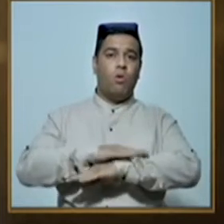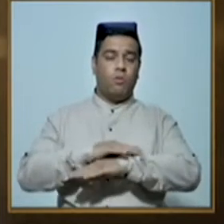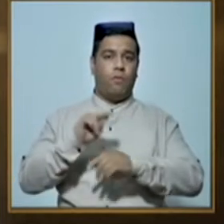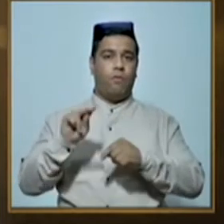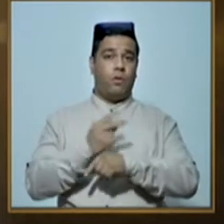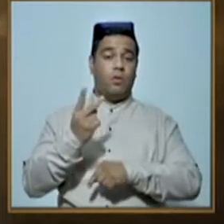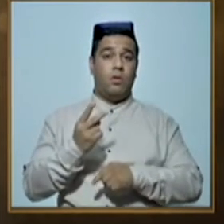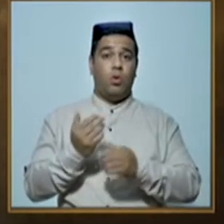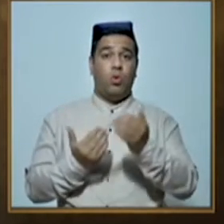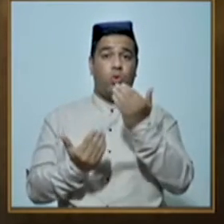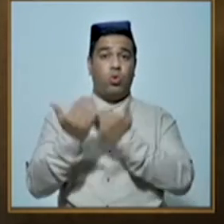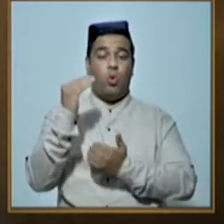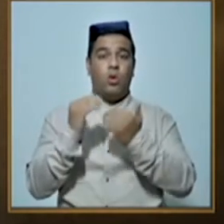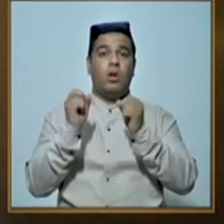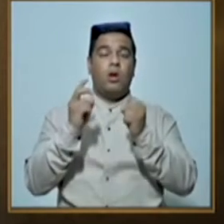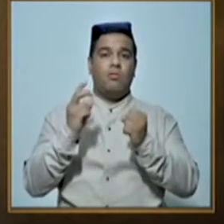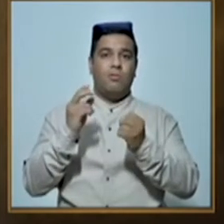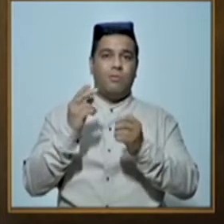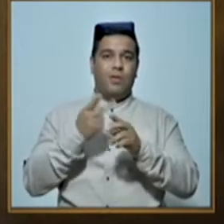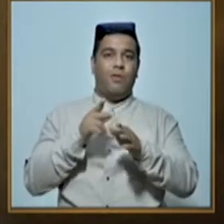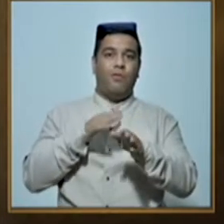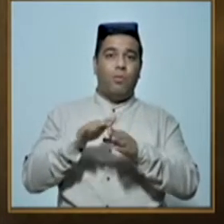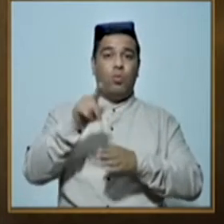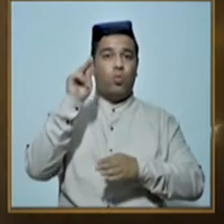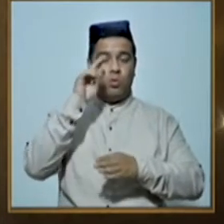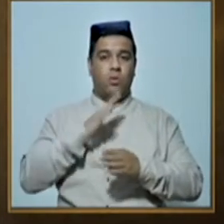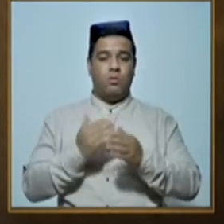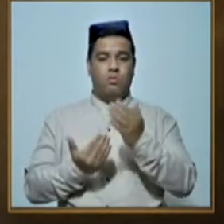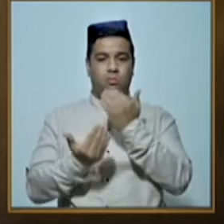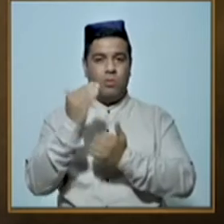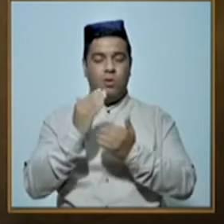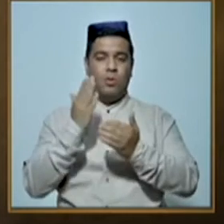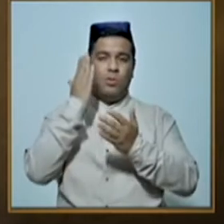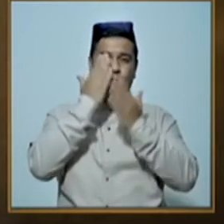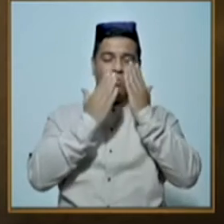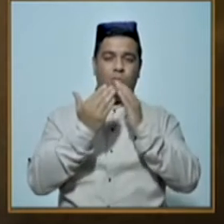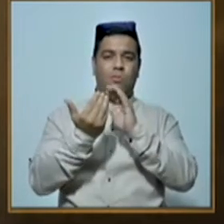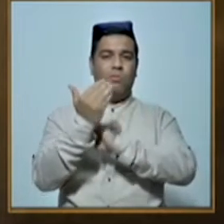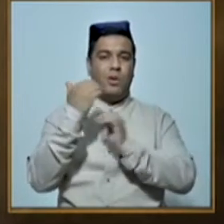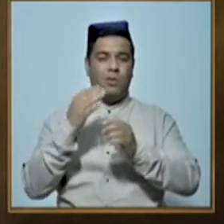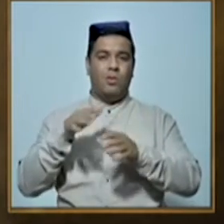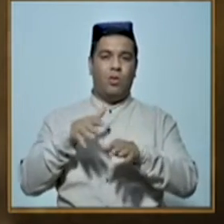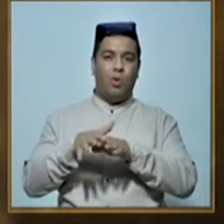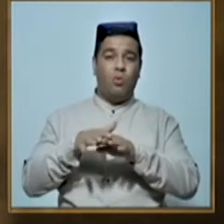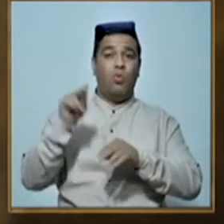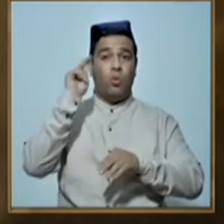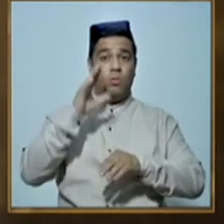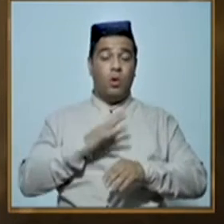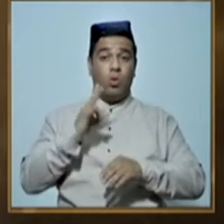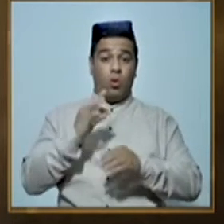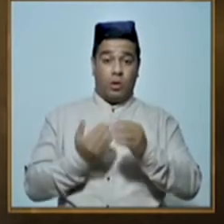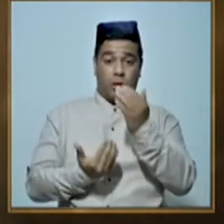Tahoratni qandoq qilishni o'rgandik, qo'l yuvish, yuz yuvish, oyoq yuvish, mas tortishni, boshqalarni o'rgandik. Lekin shu tahorat